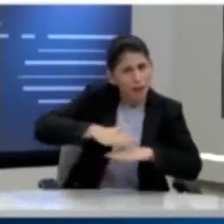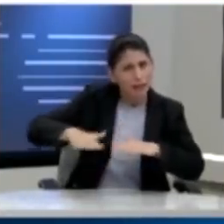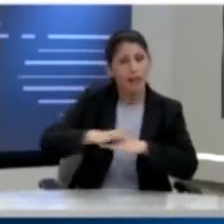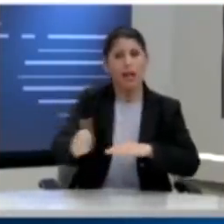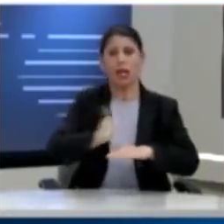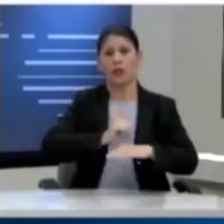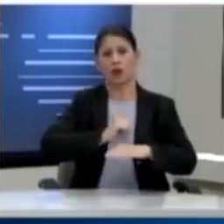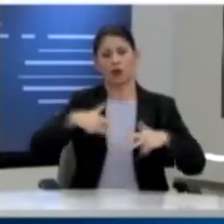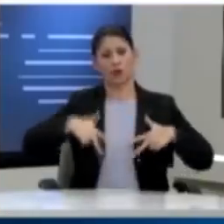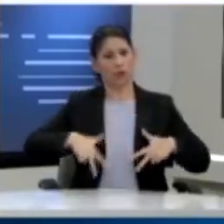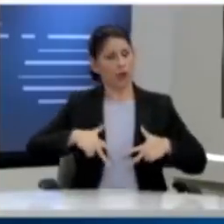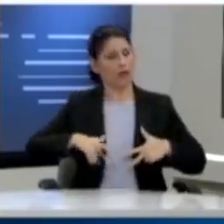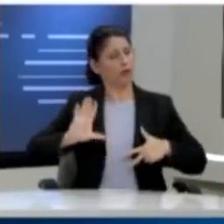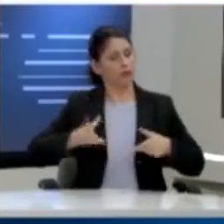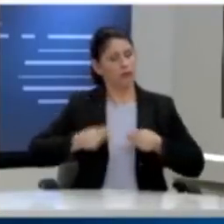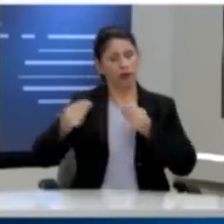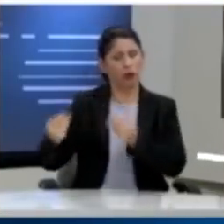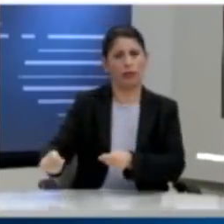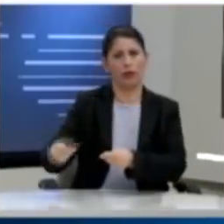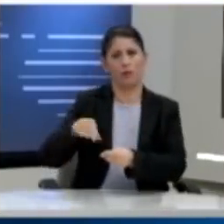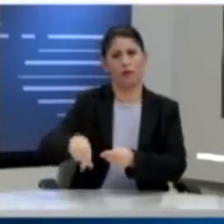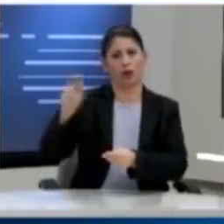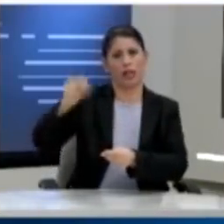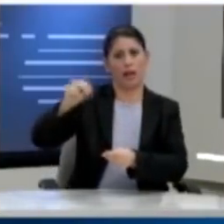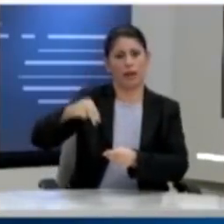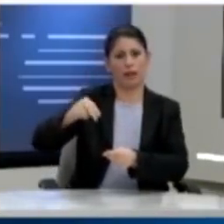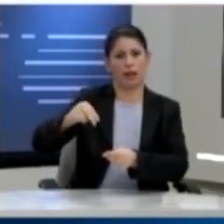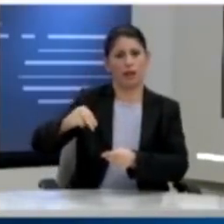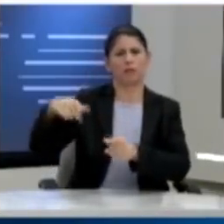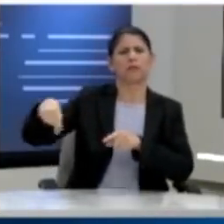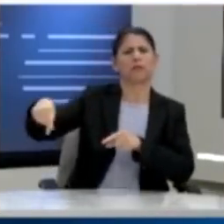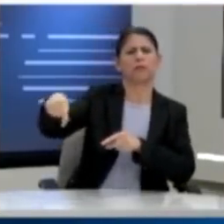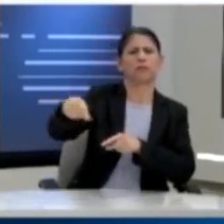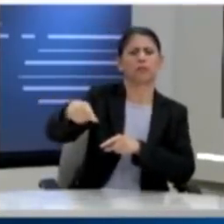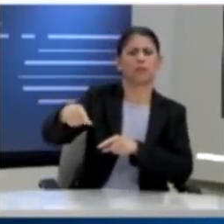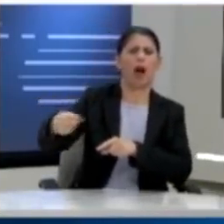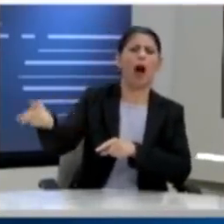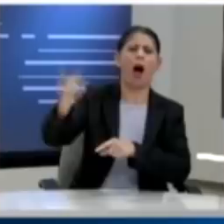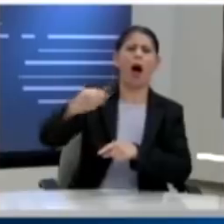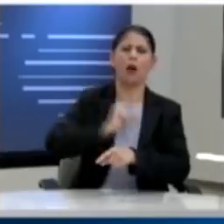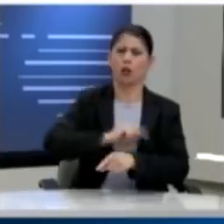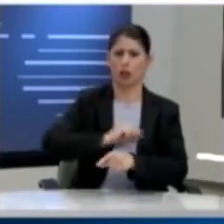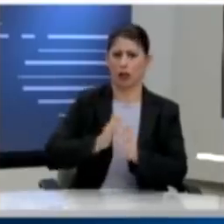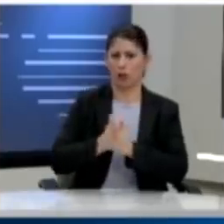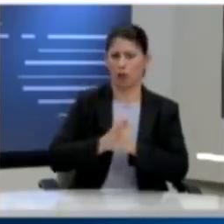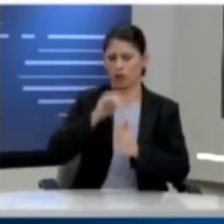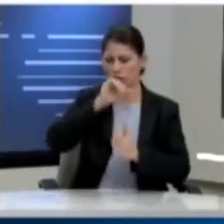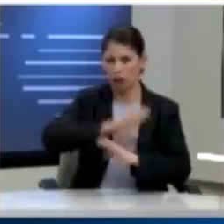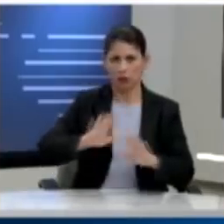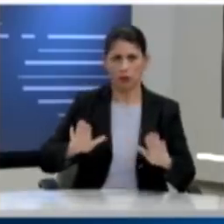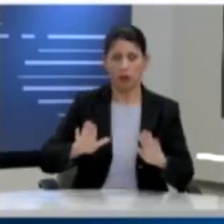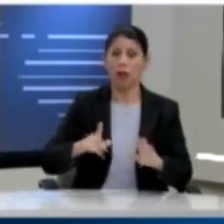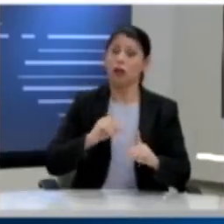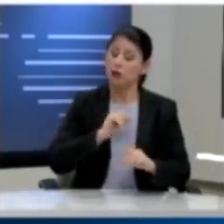του κράτους, να μην παραχωρούνται για εκμετάλλευση σε διάφορους τρίτους κερδοσκόπους. Το ίδιο